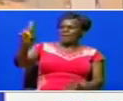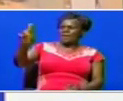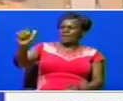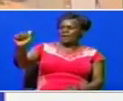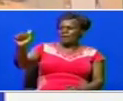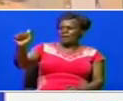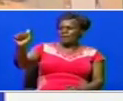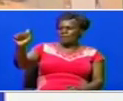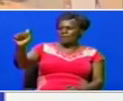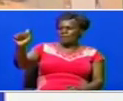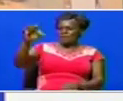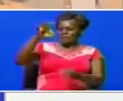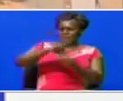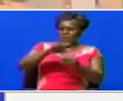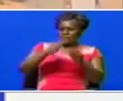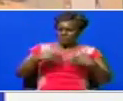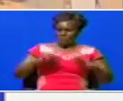with the registered number of voters,